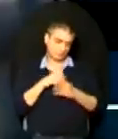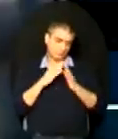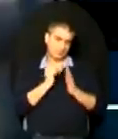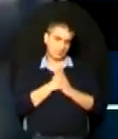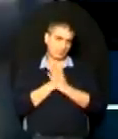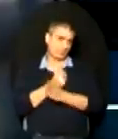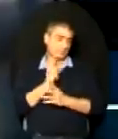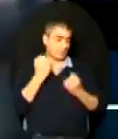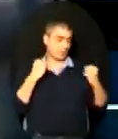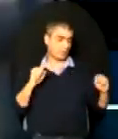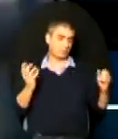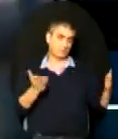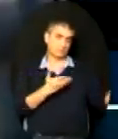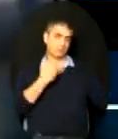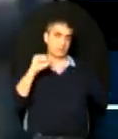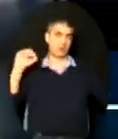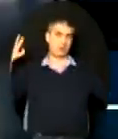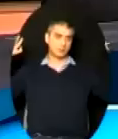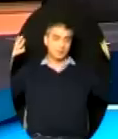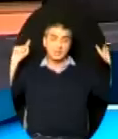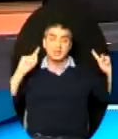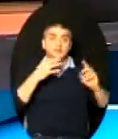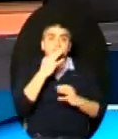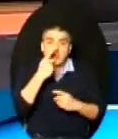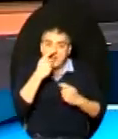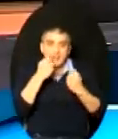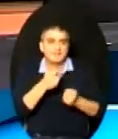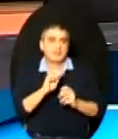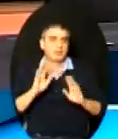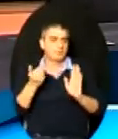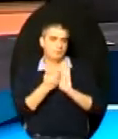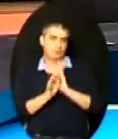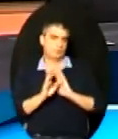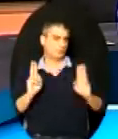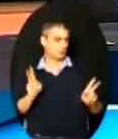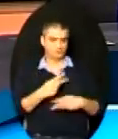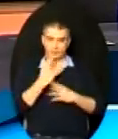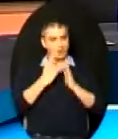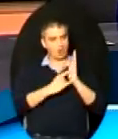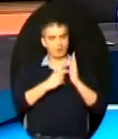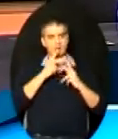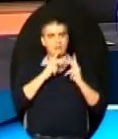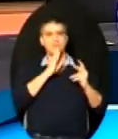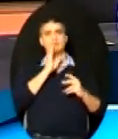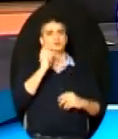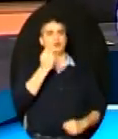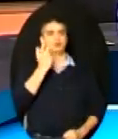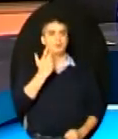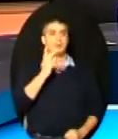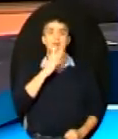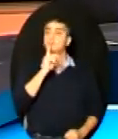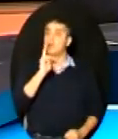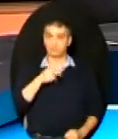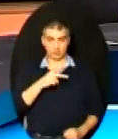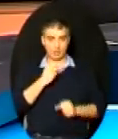דתי, ומי שחילוני שיהיה חילוני, כל שאלת הכפייה הזאת מיותרת, אי אפשר בחקיקה לפתור בעיות של שבת. אגב, מה